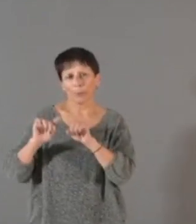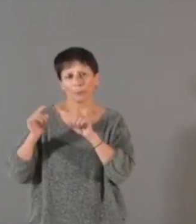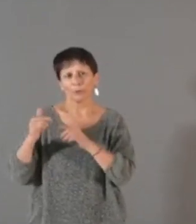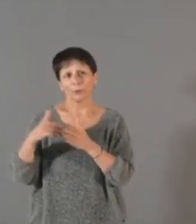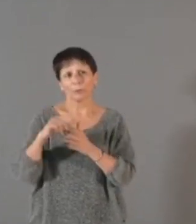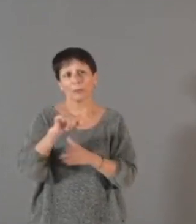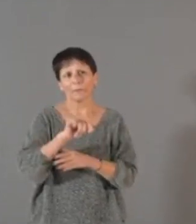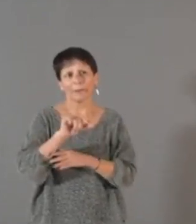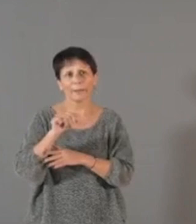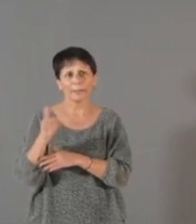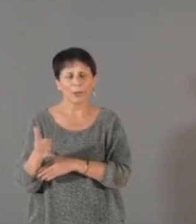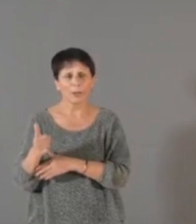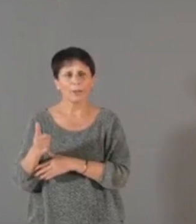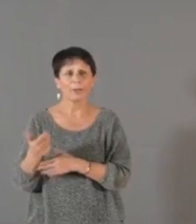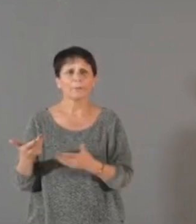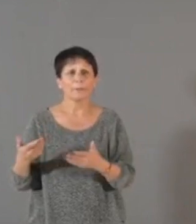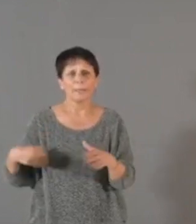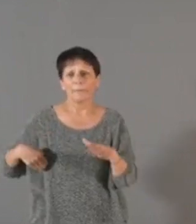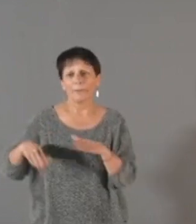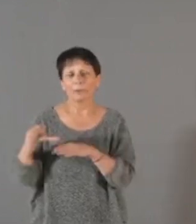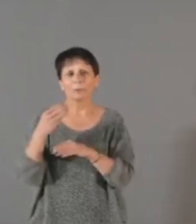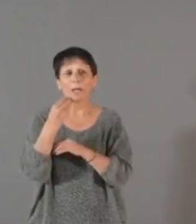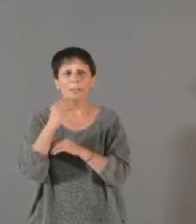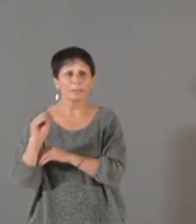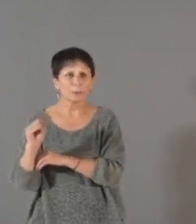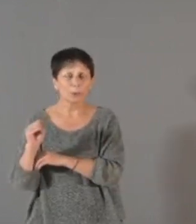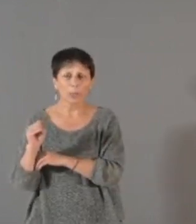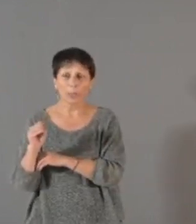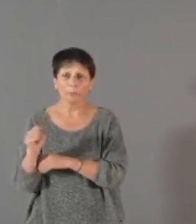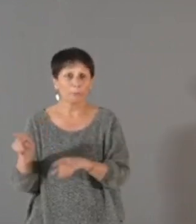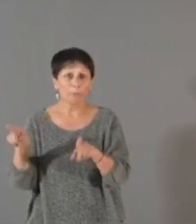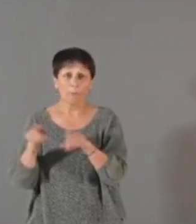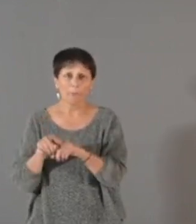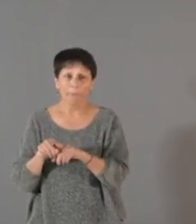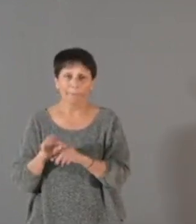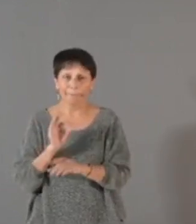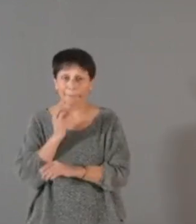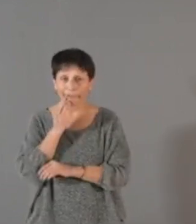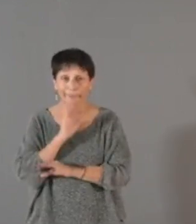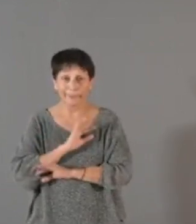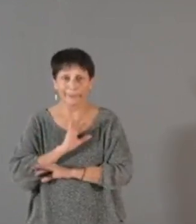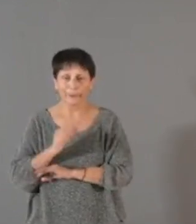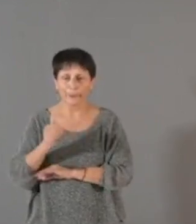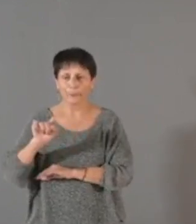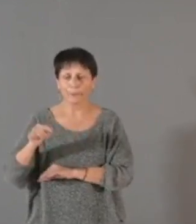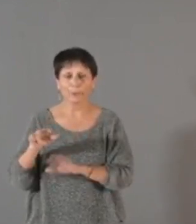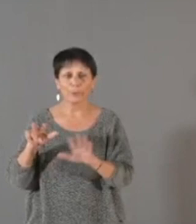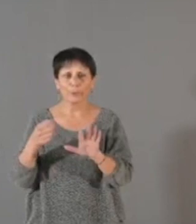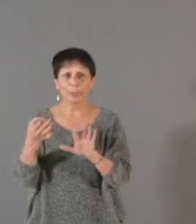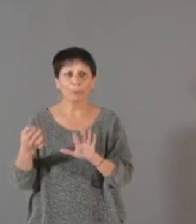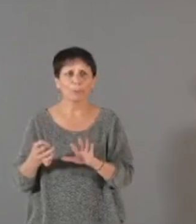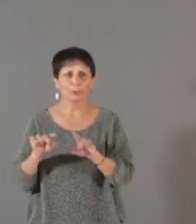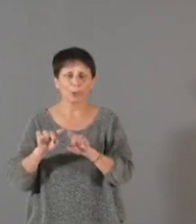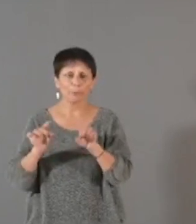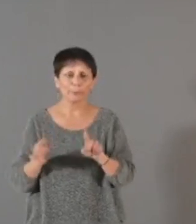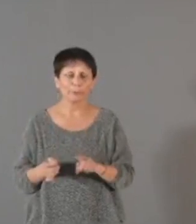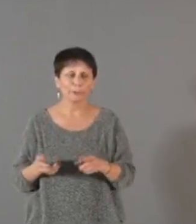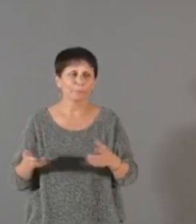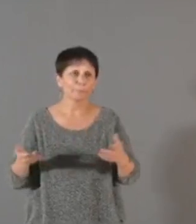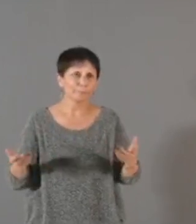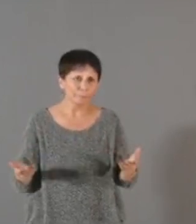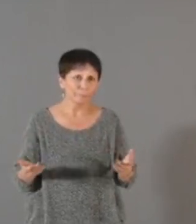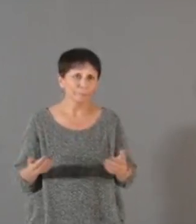2021. L'investissement dans la sécurité reste ridicule. 1,8% du budget seulement.